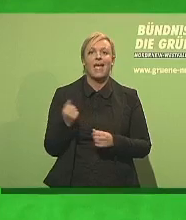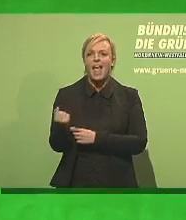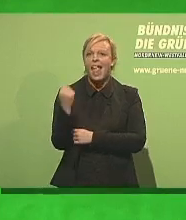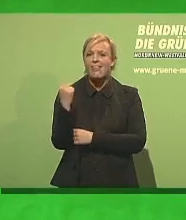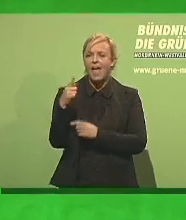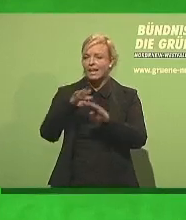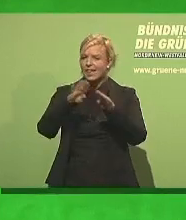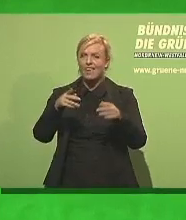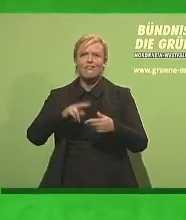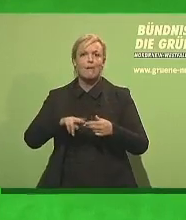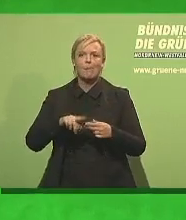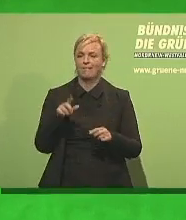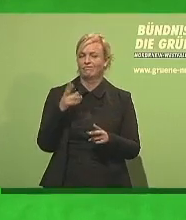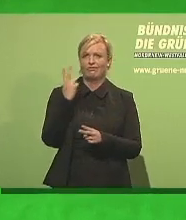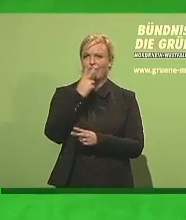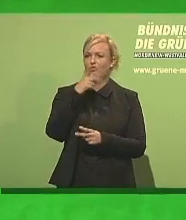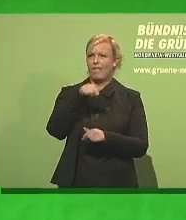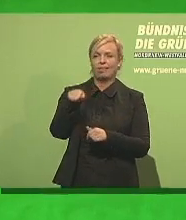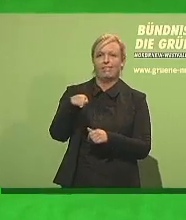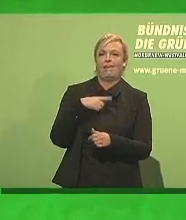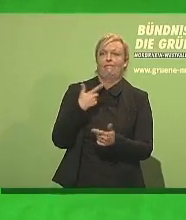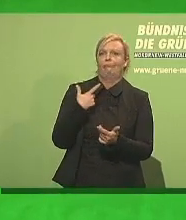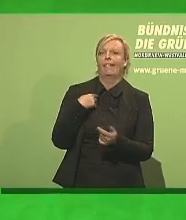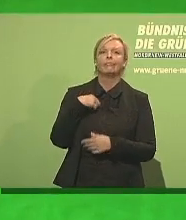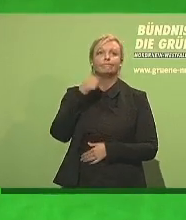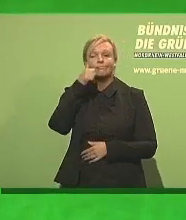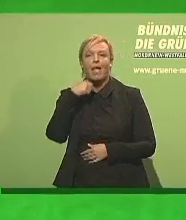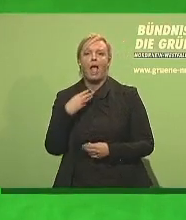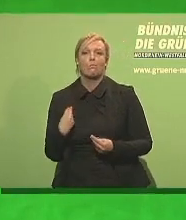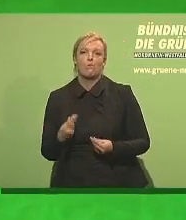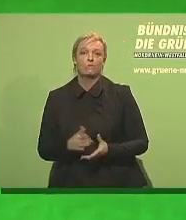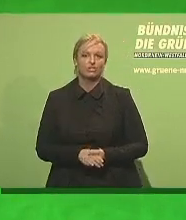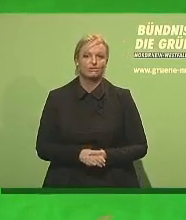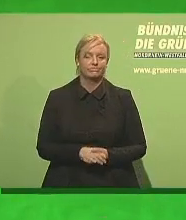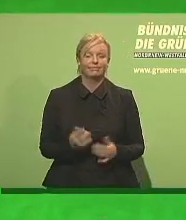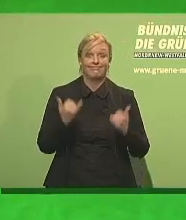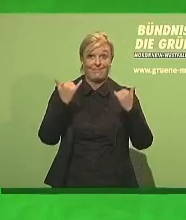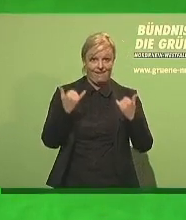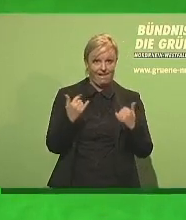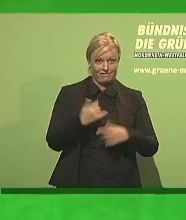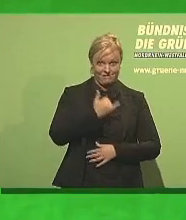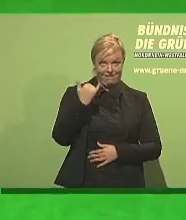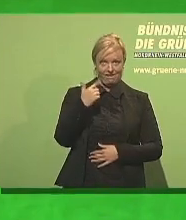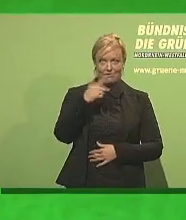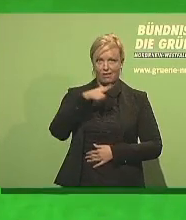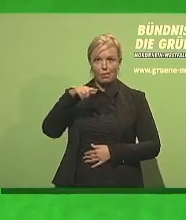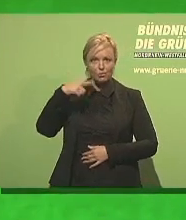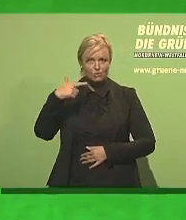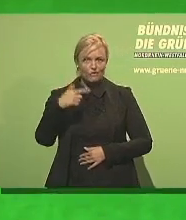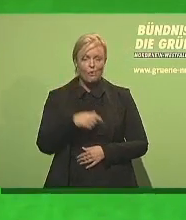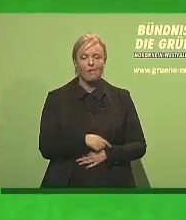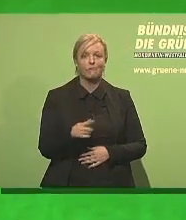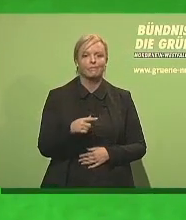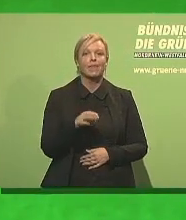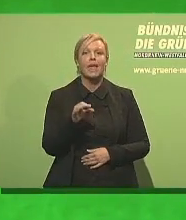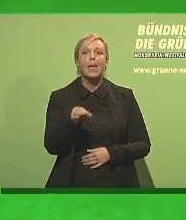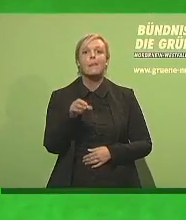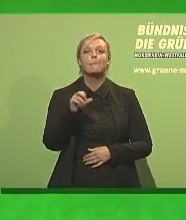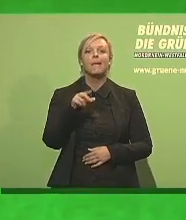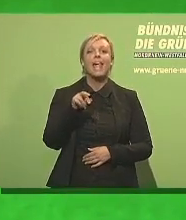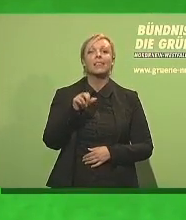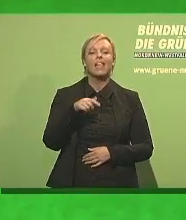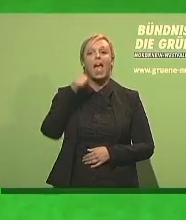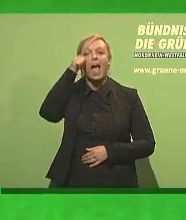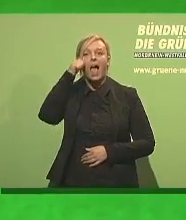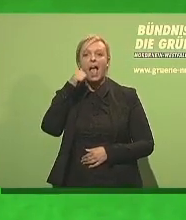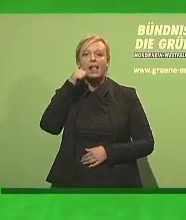Welt leben. Und jetzt im Jahr 2012, da kommt einer, der heißt Peter Altmaier. Der heißt